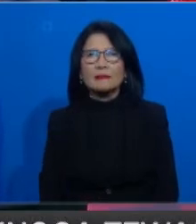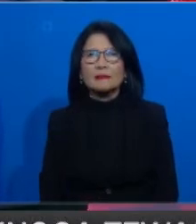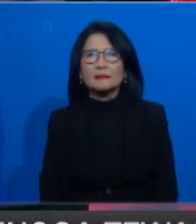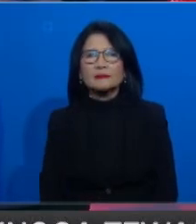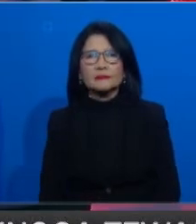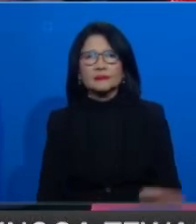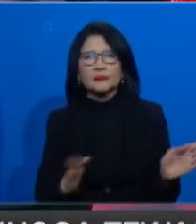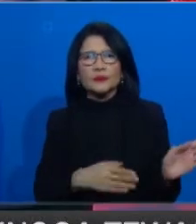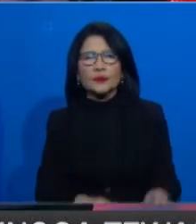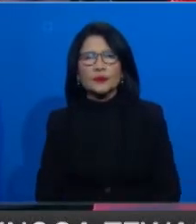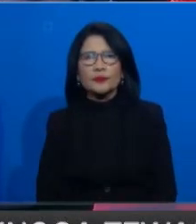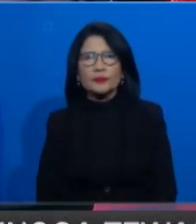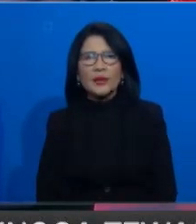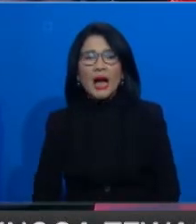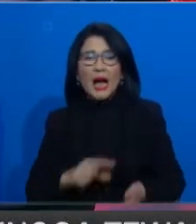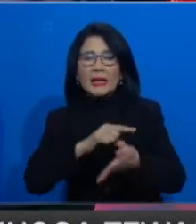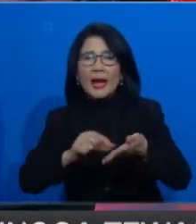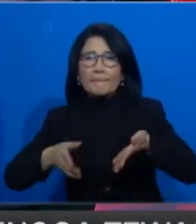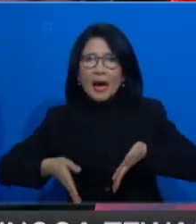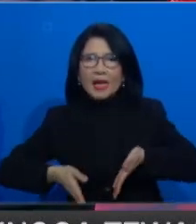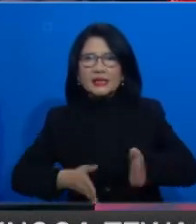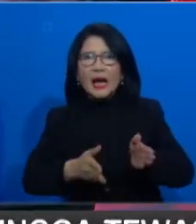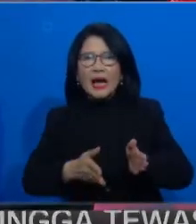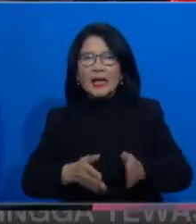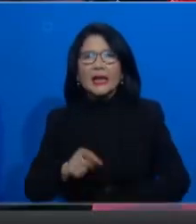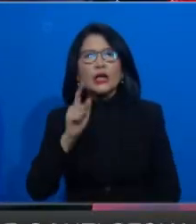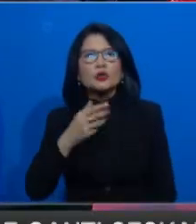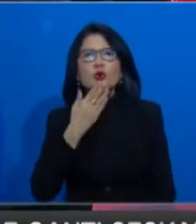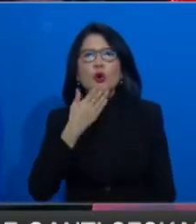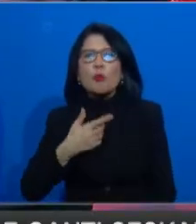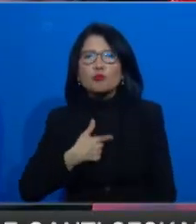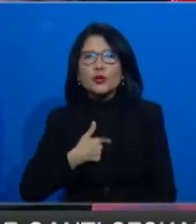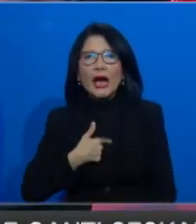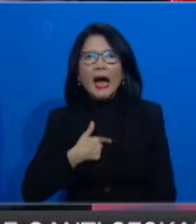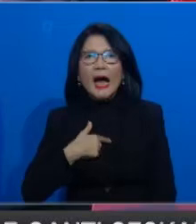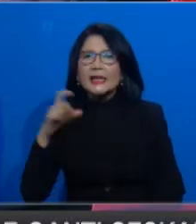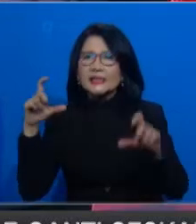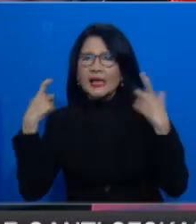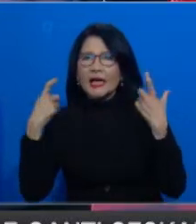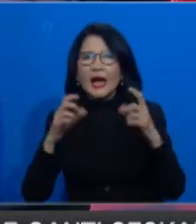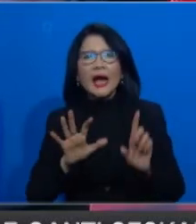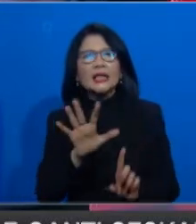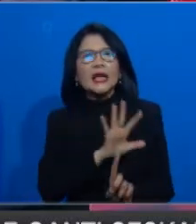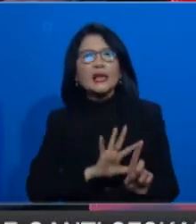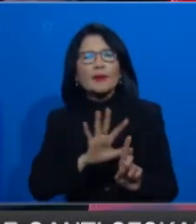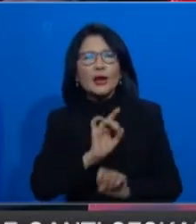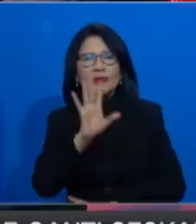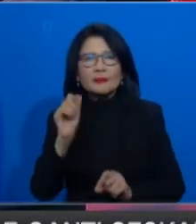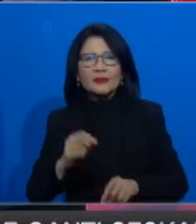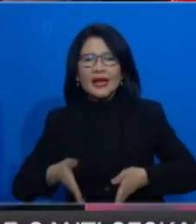Kita beralih ke informasi lain, pemberian nama jalan atau kawasan umumnya memiliki asal-usul yang ditinjau dari berbagai hal, seperti Jalan